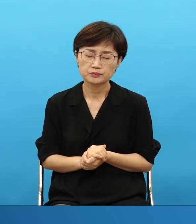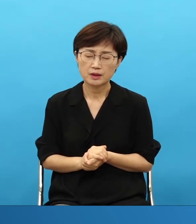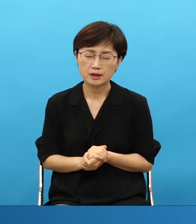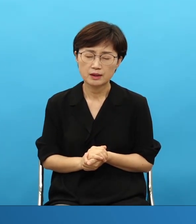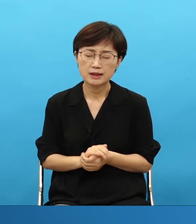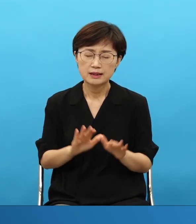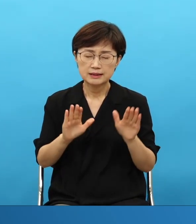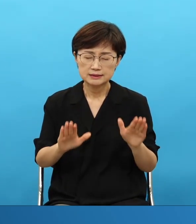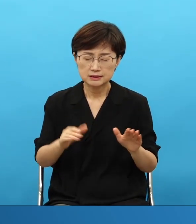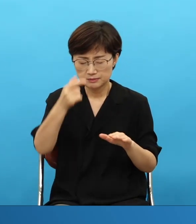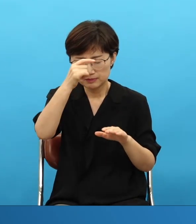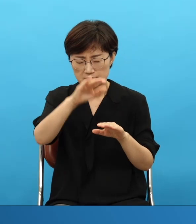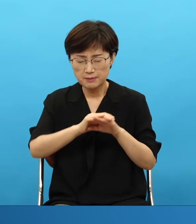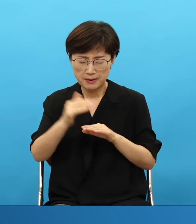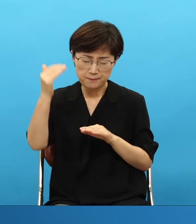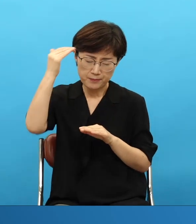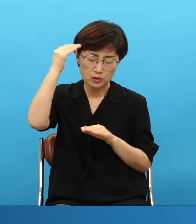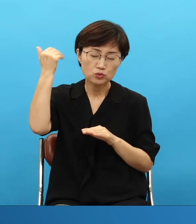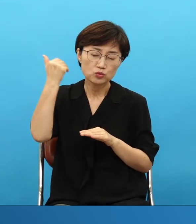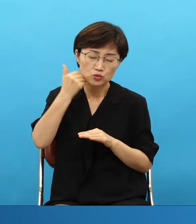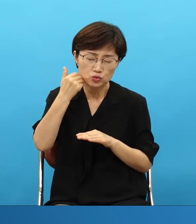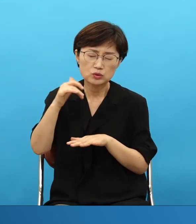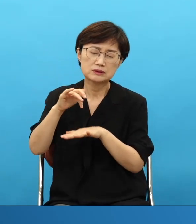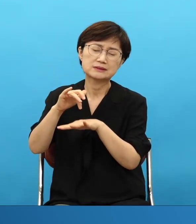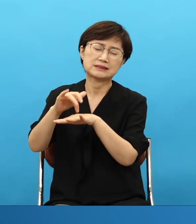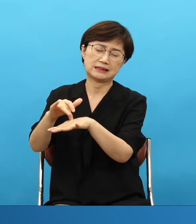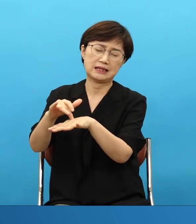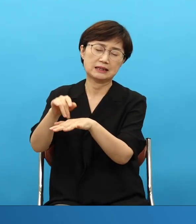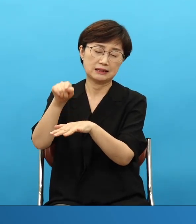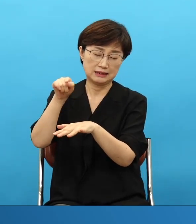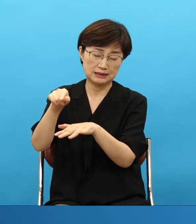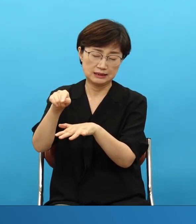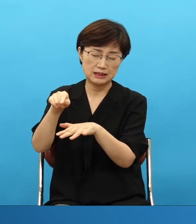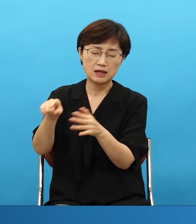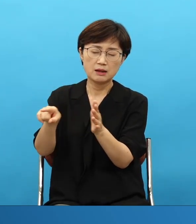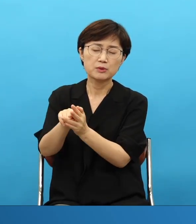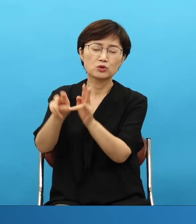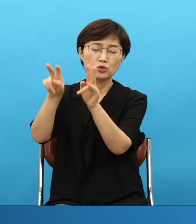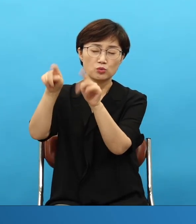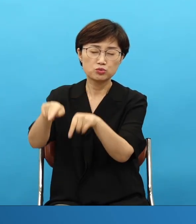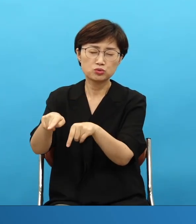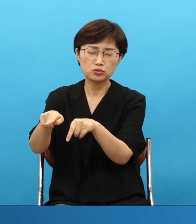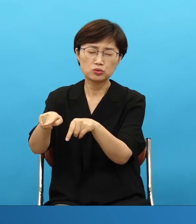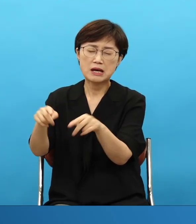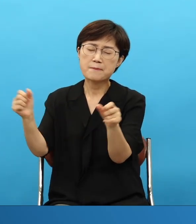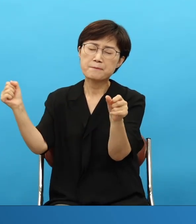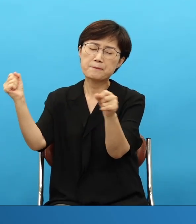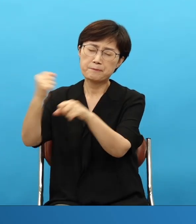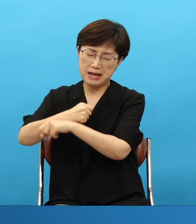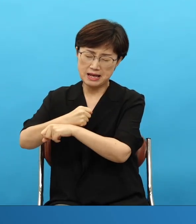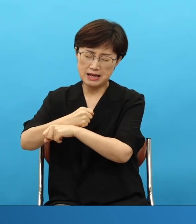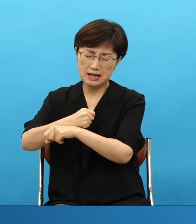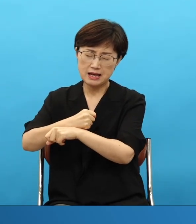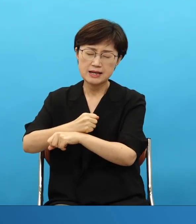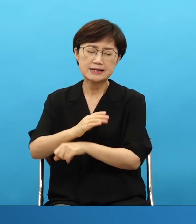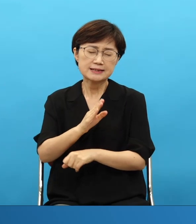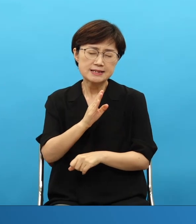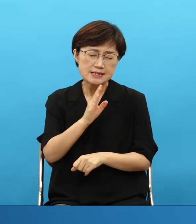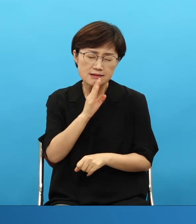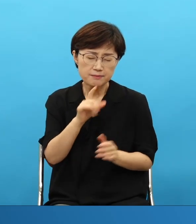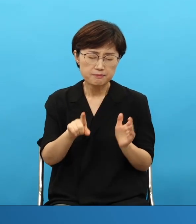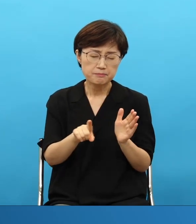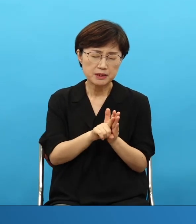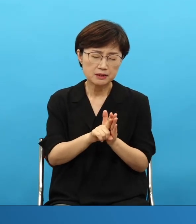예배를 방해하는 흑암 세력과 불신앙이 무너지고 참된 믿음을 회복하는 시간이